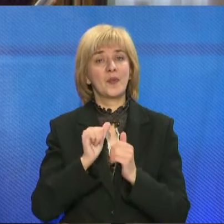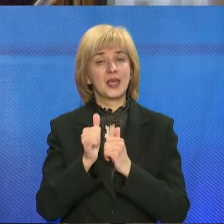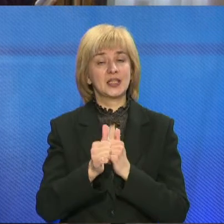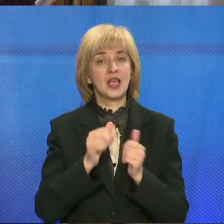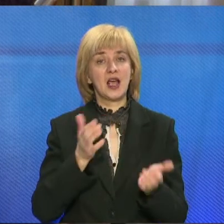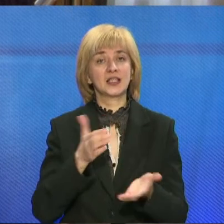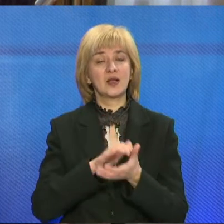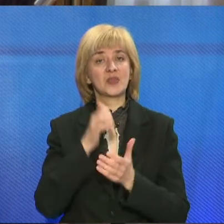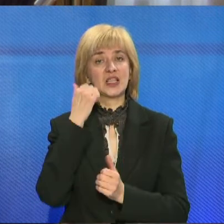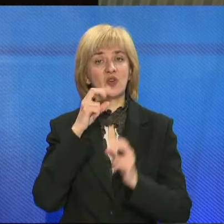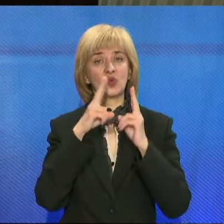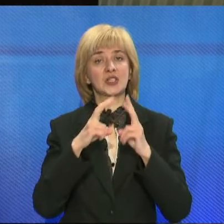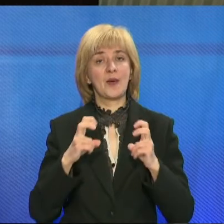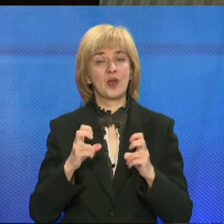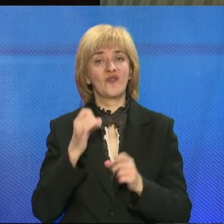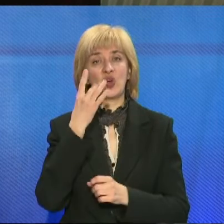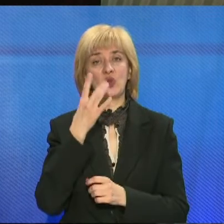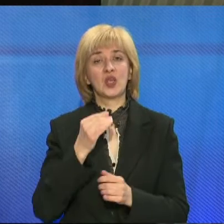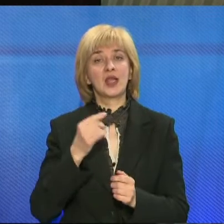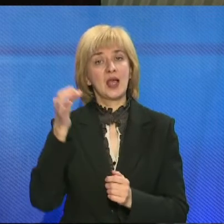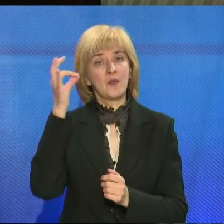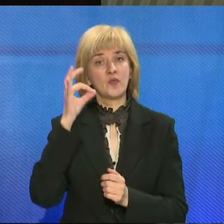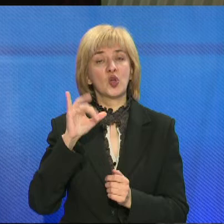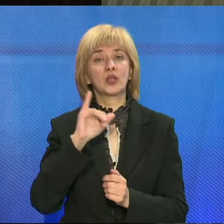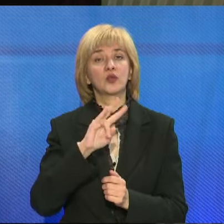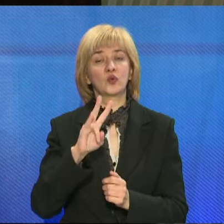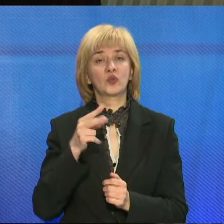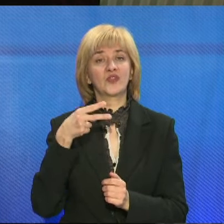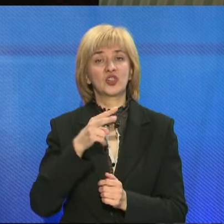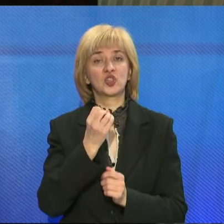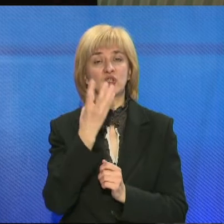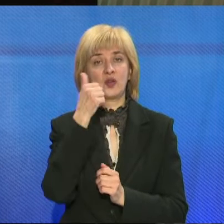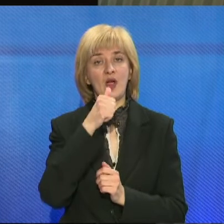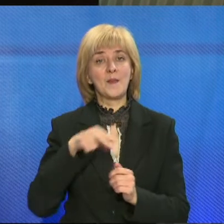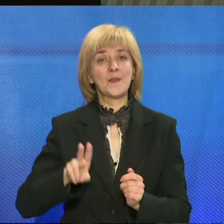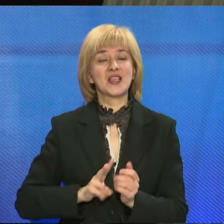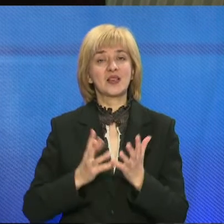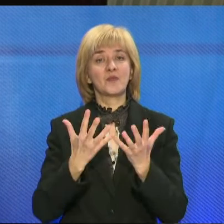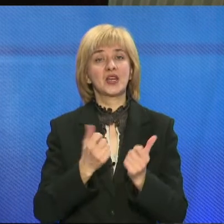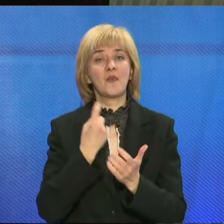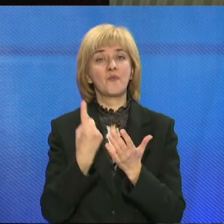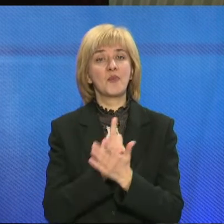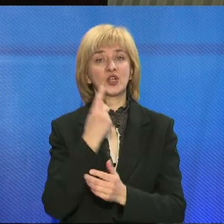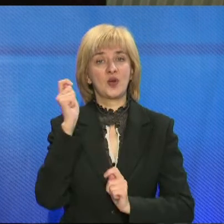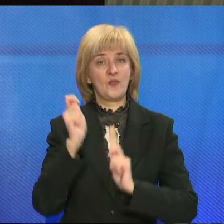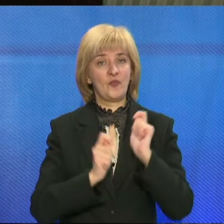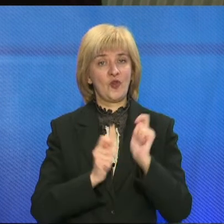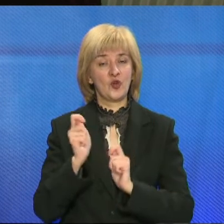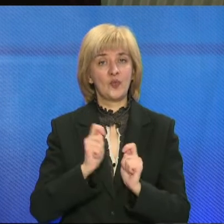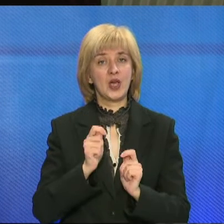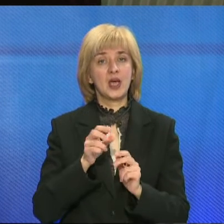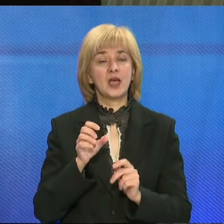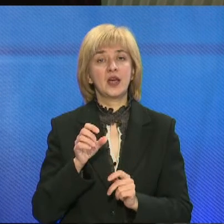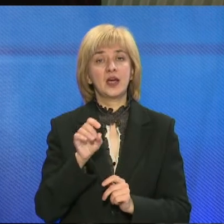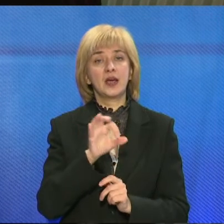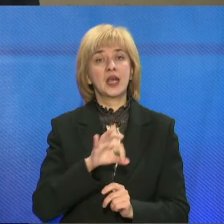старым замком у Гродне. Нагадаем, что у червени 2014 года Минск примал первый форум регионов Беларуси и России.